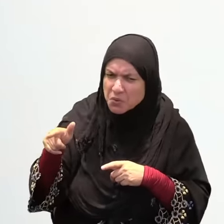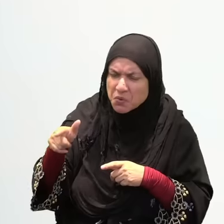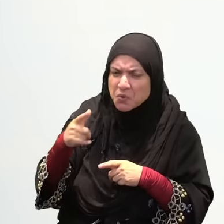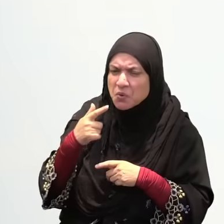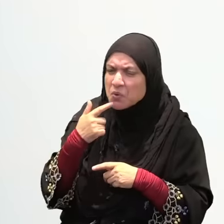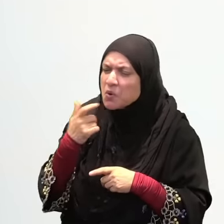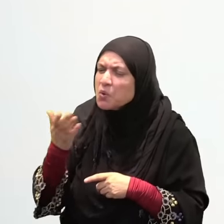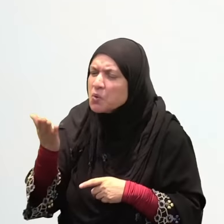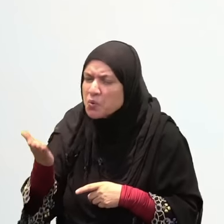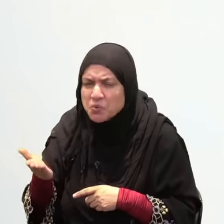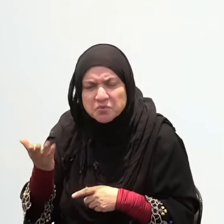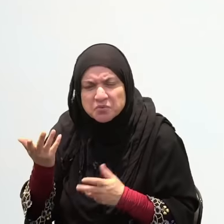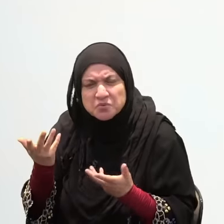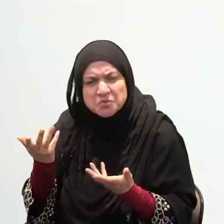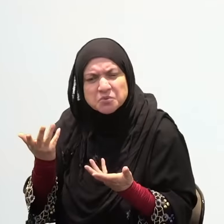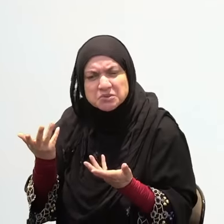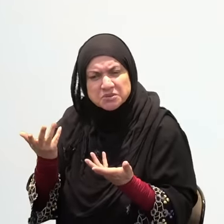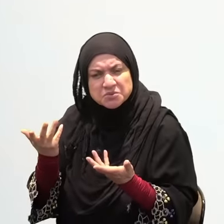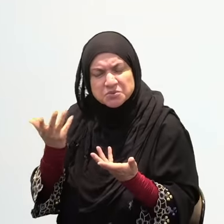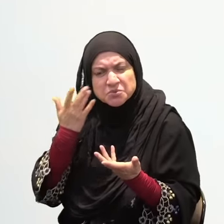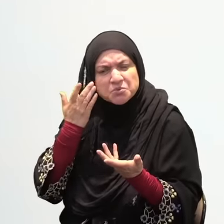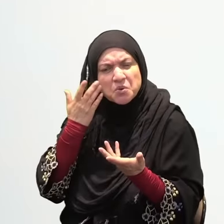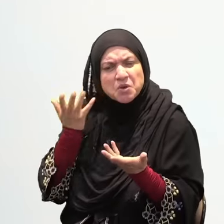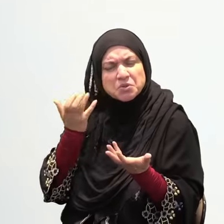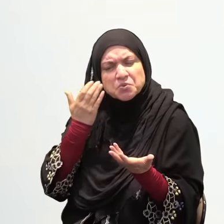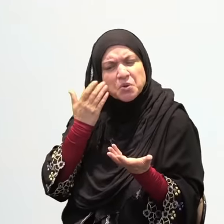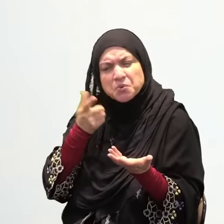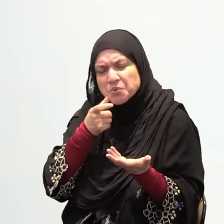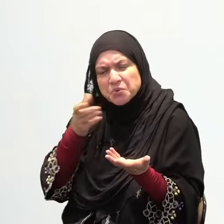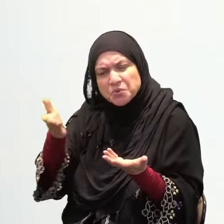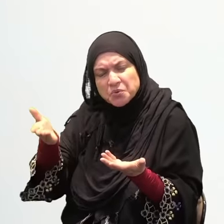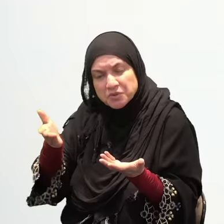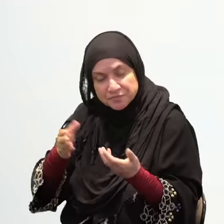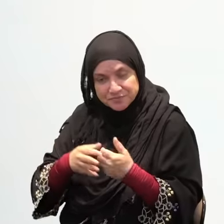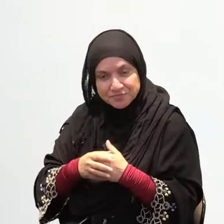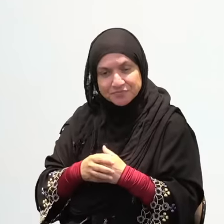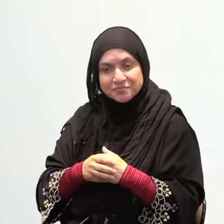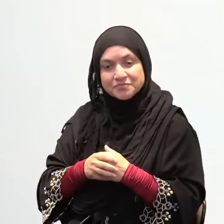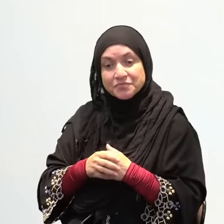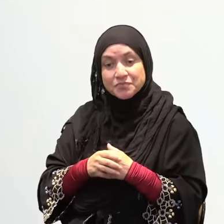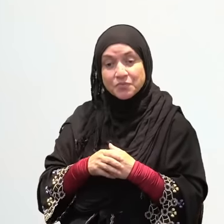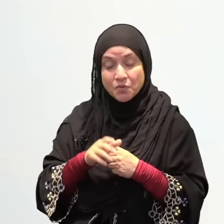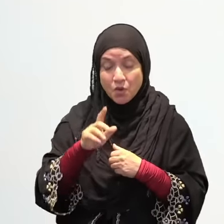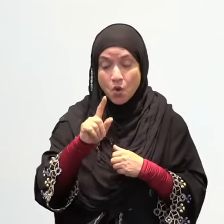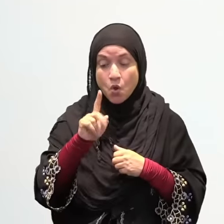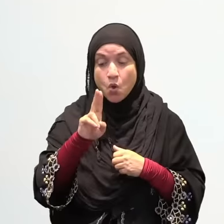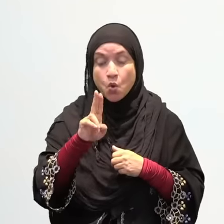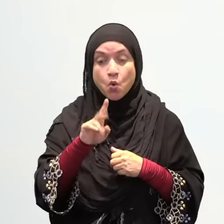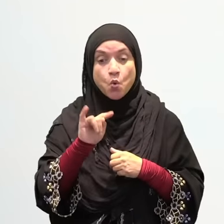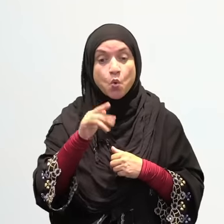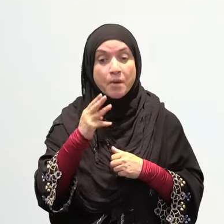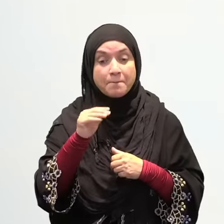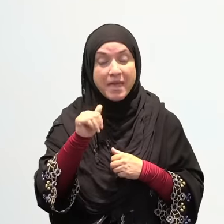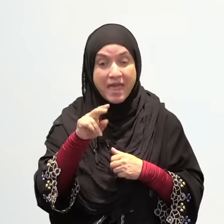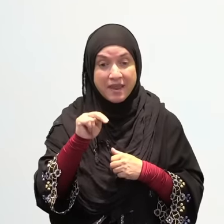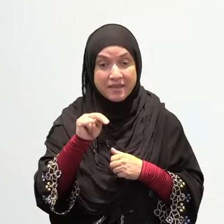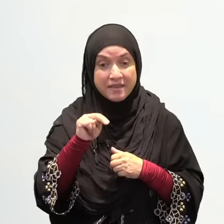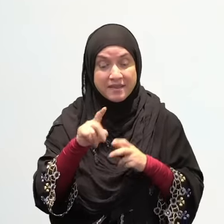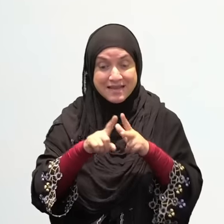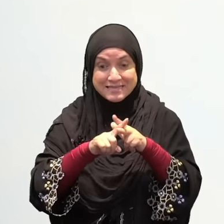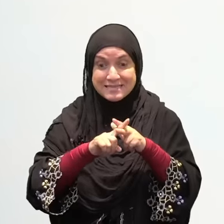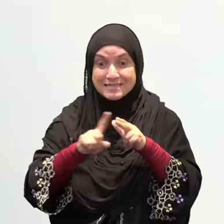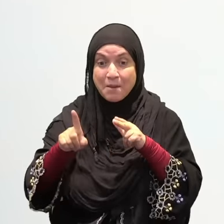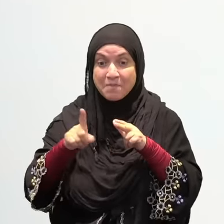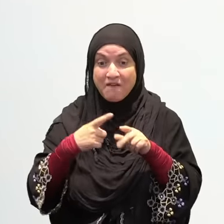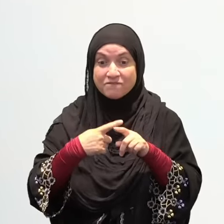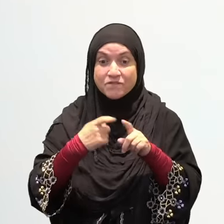أُحُدْ. Do you know that Uthman fled the day of Uhud? He fled from the battle of Uhud? Ibn Umar radiallahu ta'ala